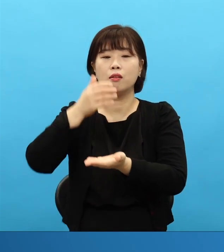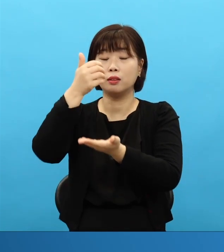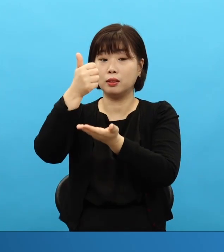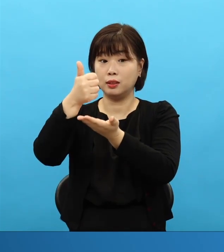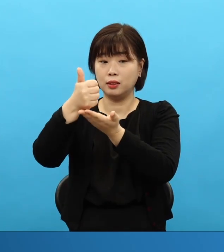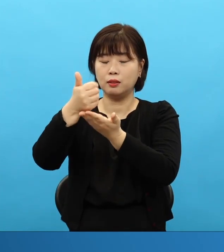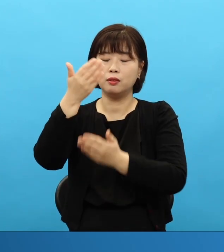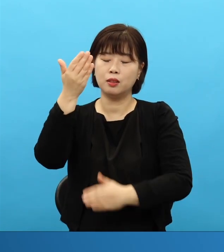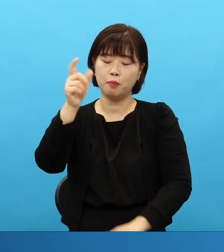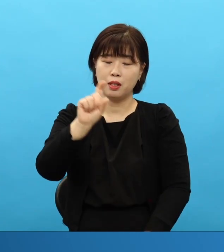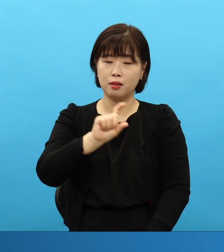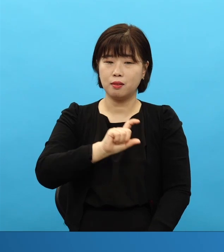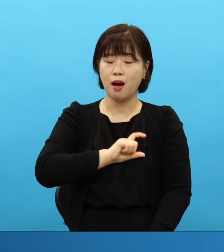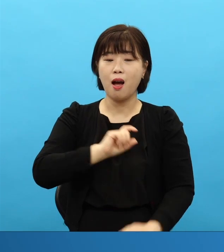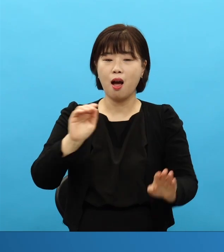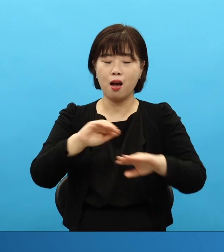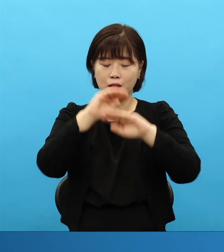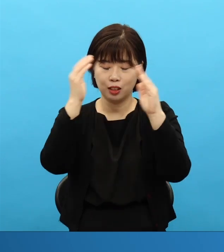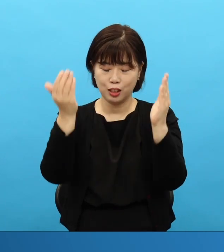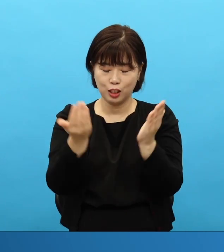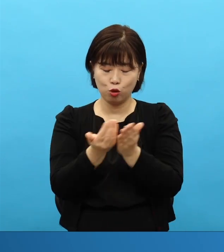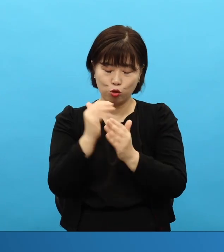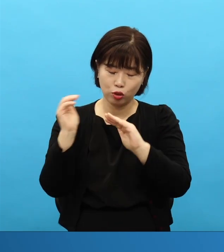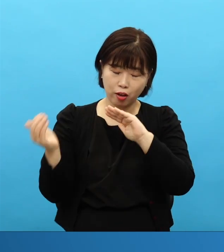그리스도 그 이름이 다